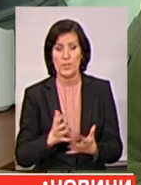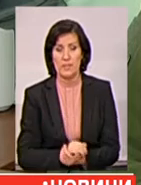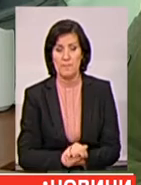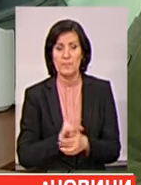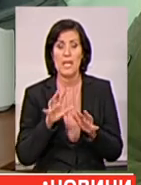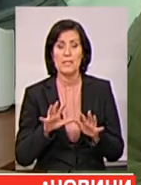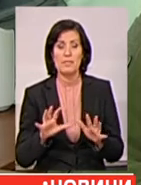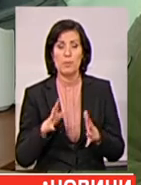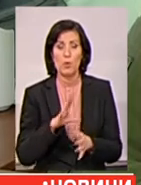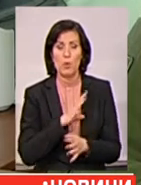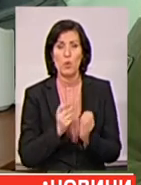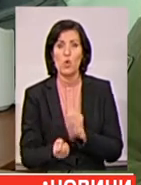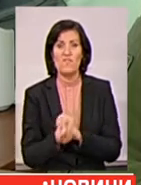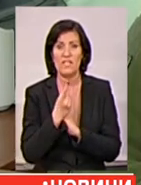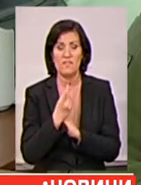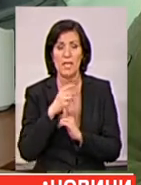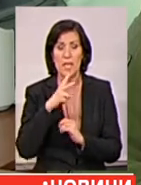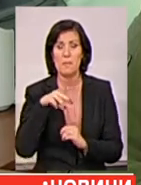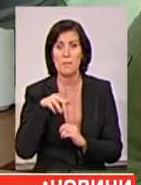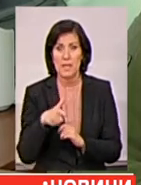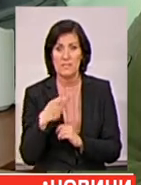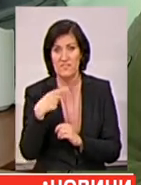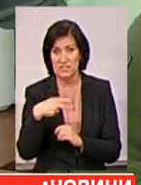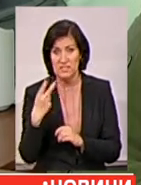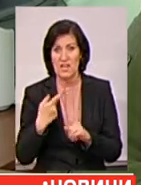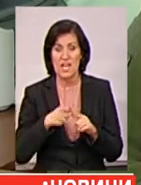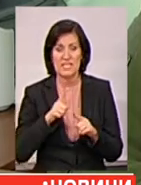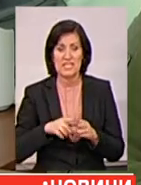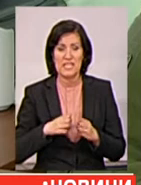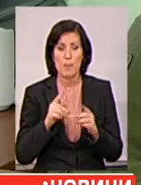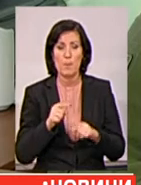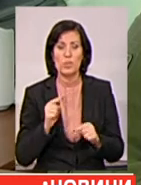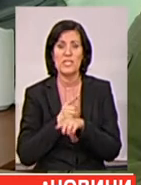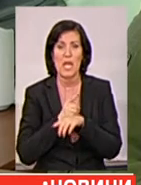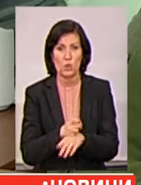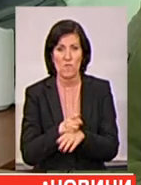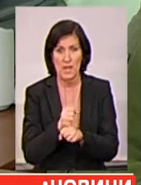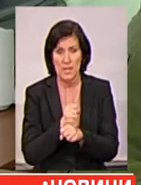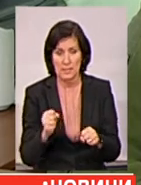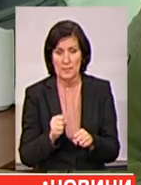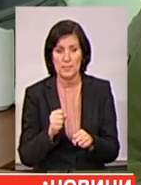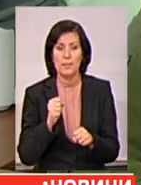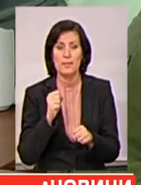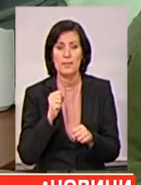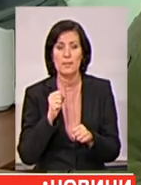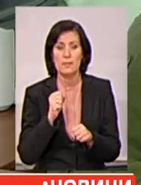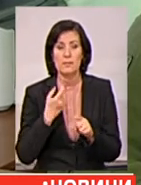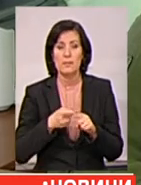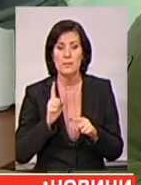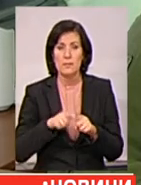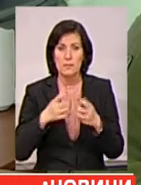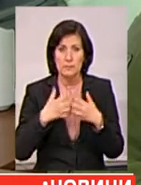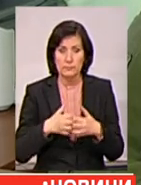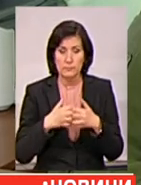На місці події було виявлено РПГ-22, це реактивна протитанкова граната, з якого